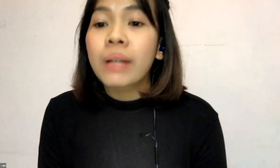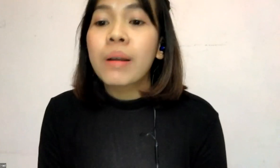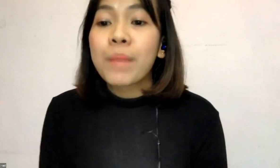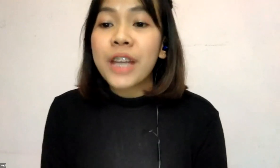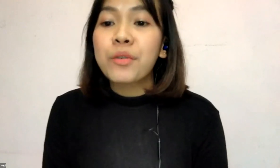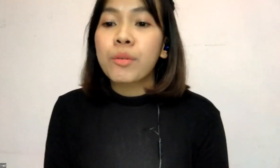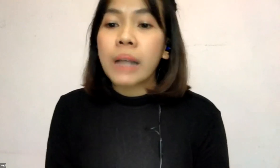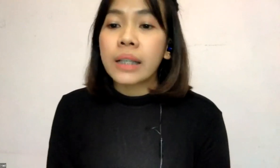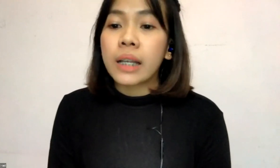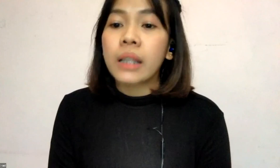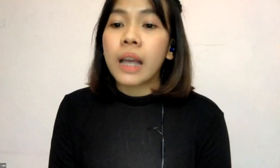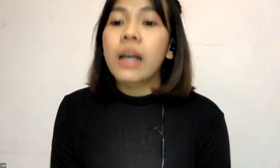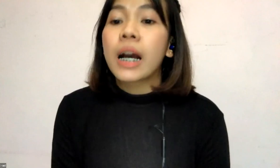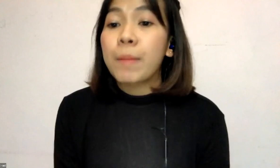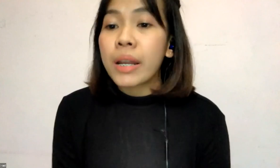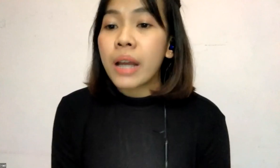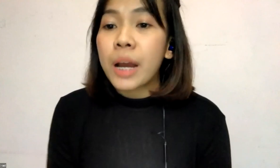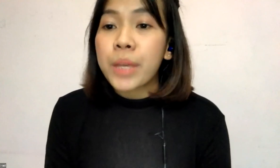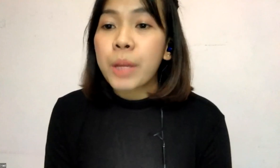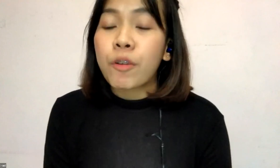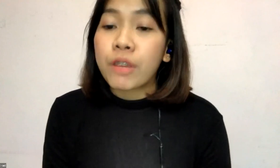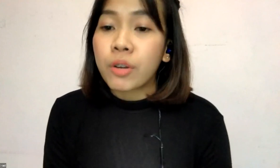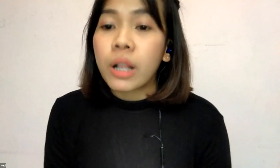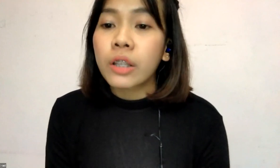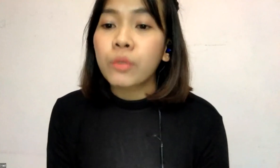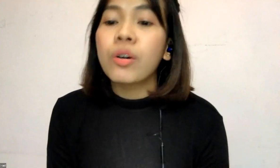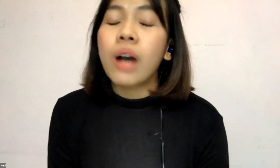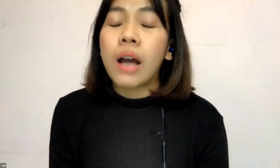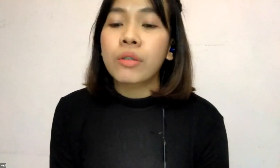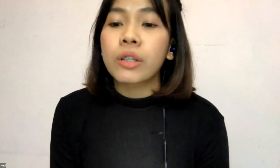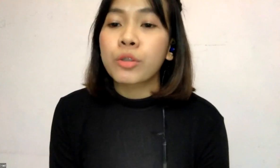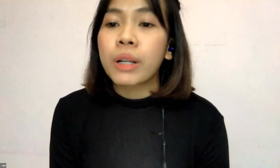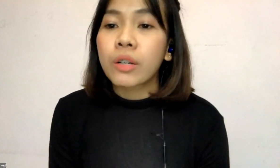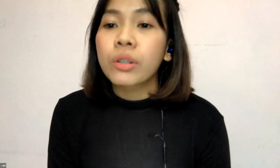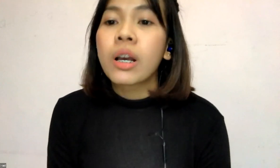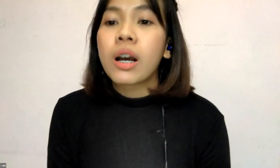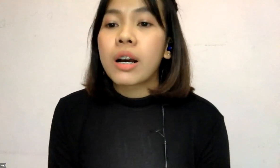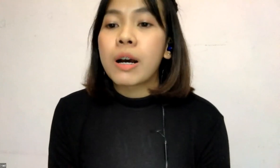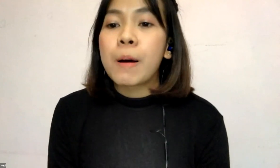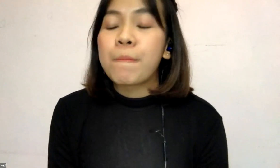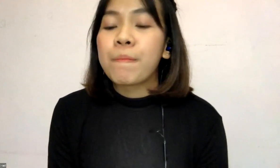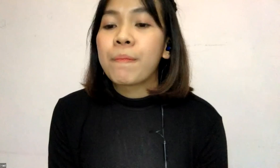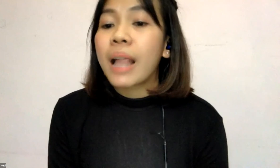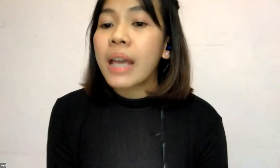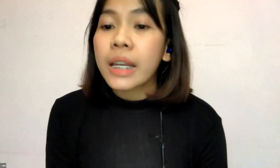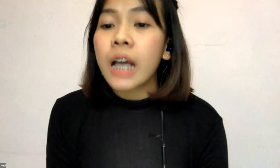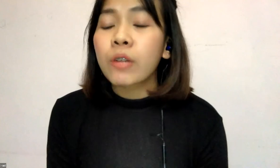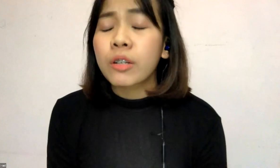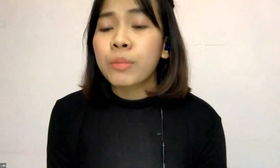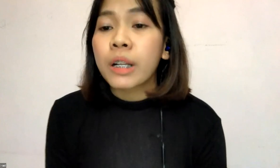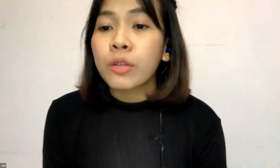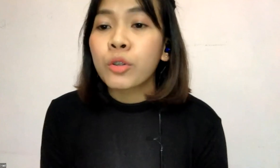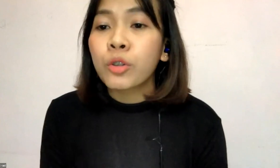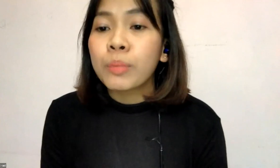berpengalaman menjadi juru bahasa isyarat yang kedepannya akan menjadi profesional tentu harus terus-menerus melayani